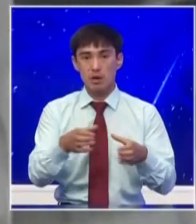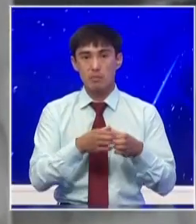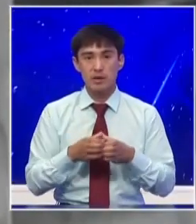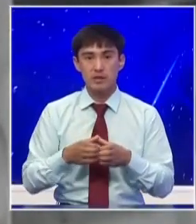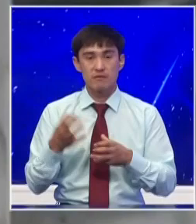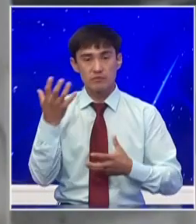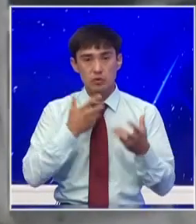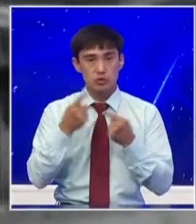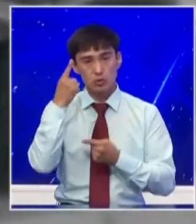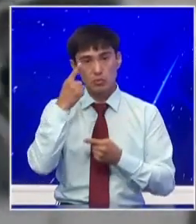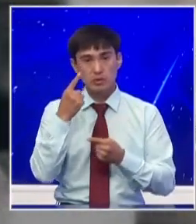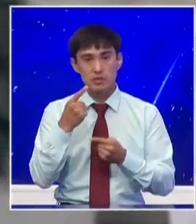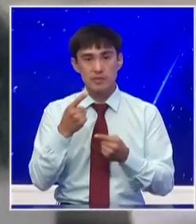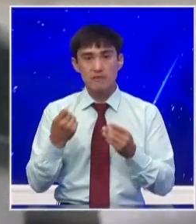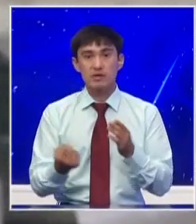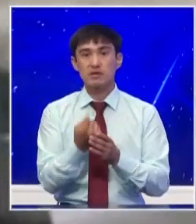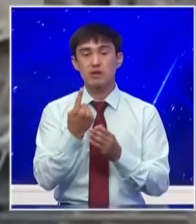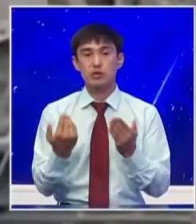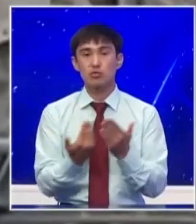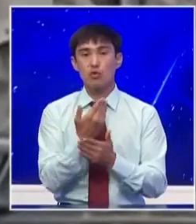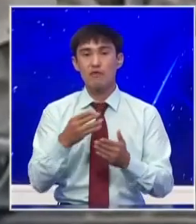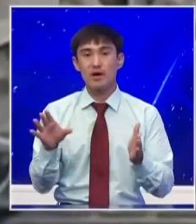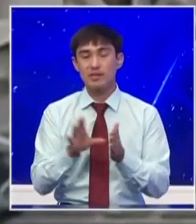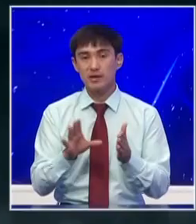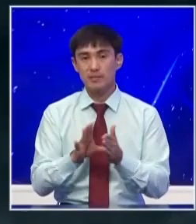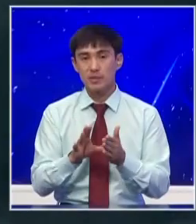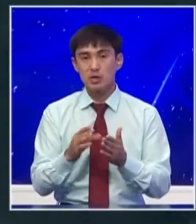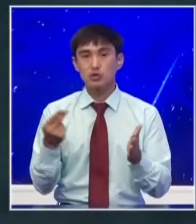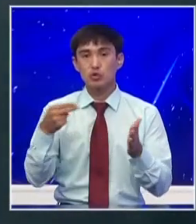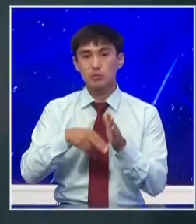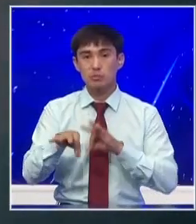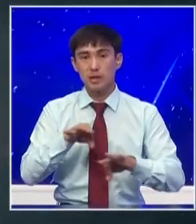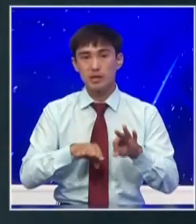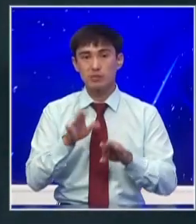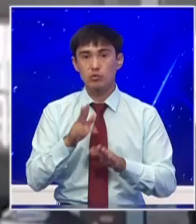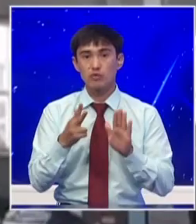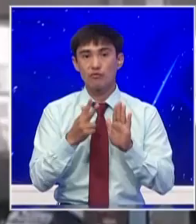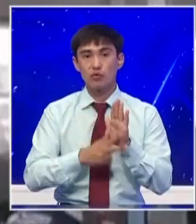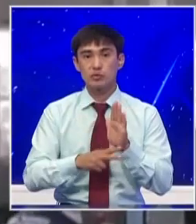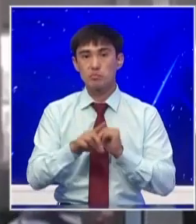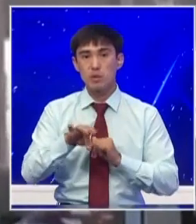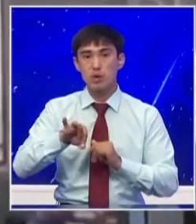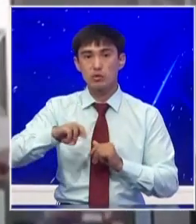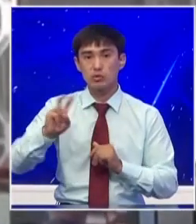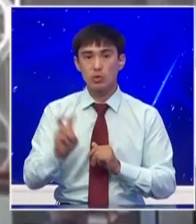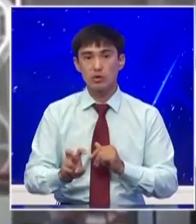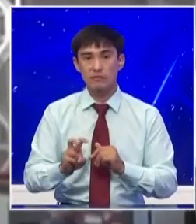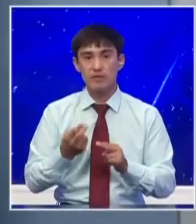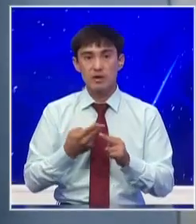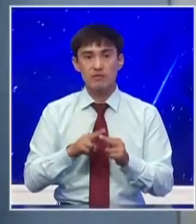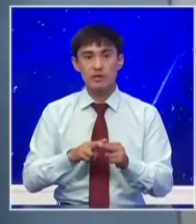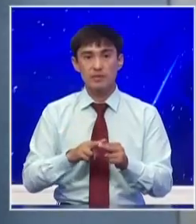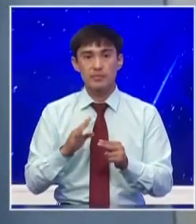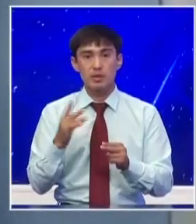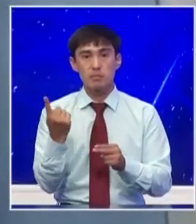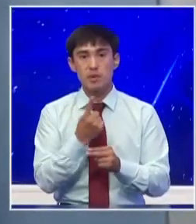в компании всерьез задумались о возобновляемых источниках энергии. Стоимость проекта составит около 80 миллионов долларов. К